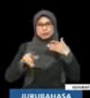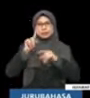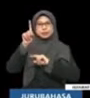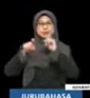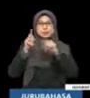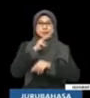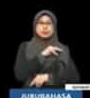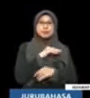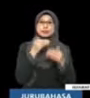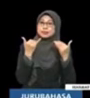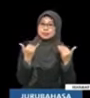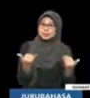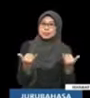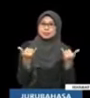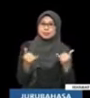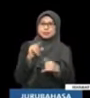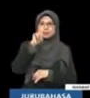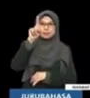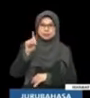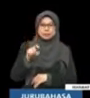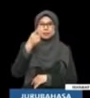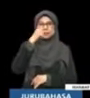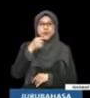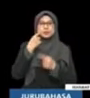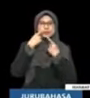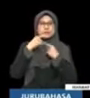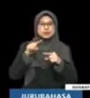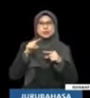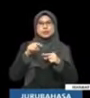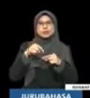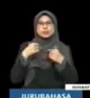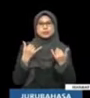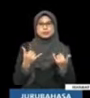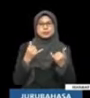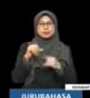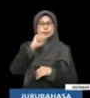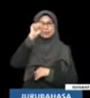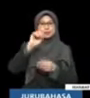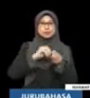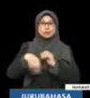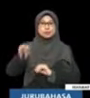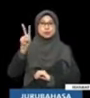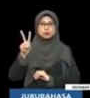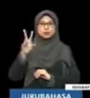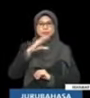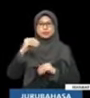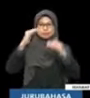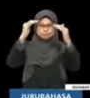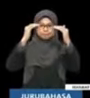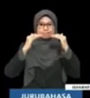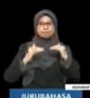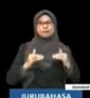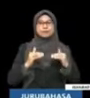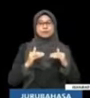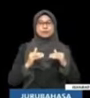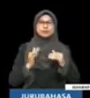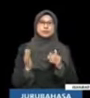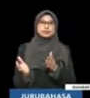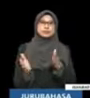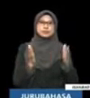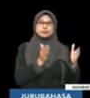bersedia untuk mewujudkan badan seperti ini yang lebih bersifat proaktif? Kerana